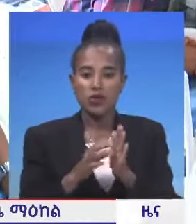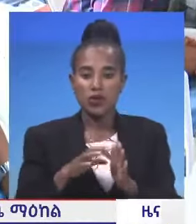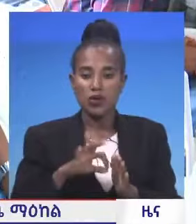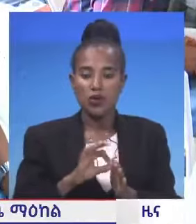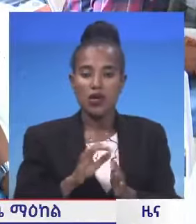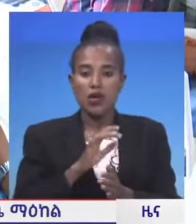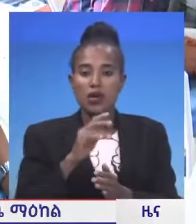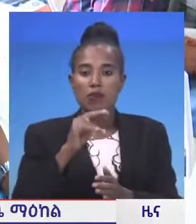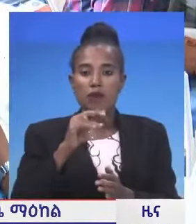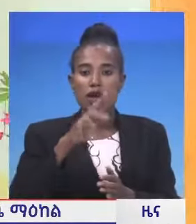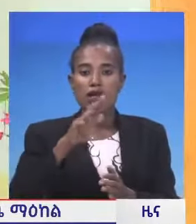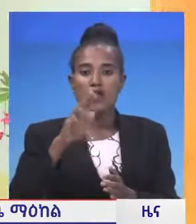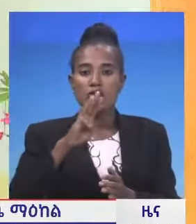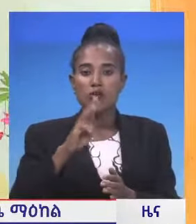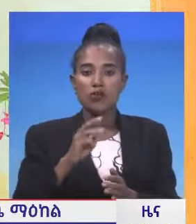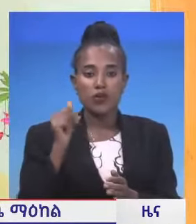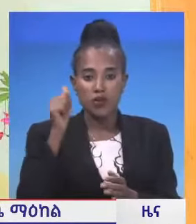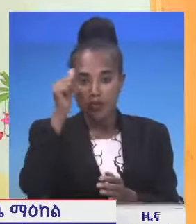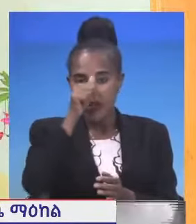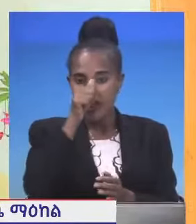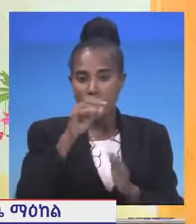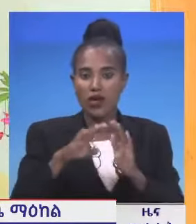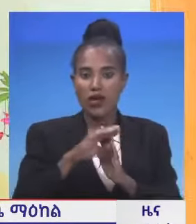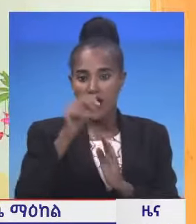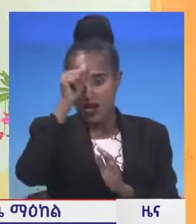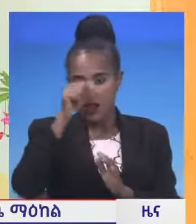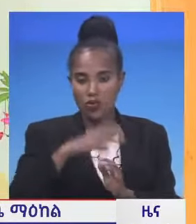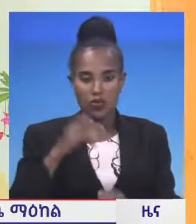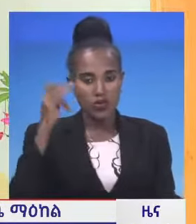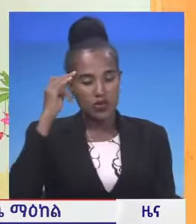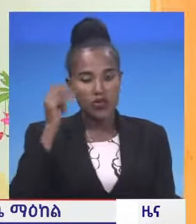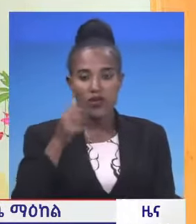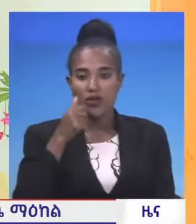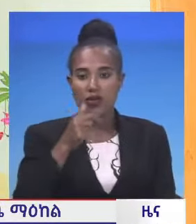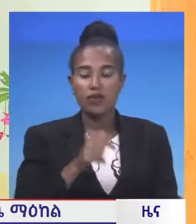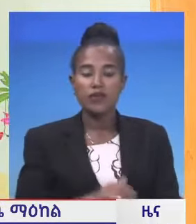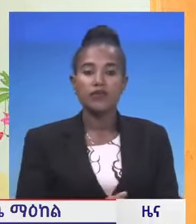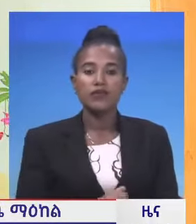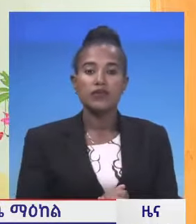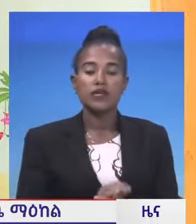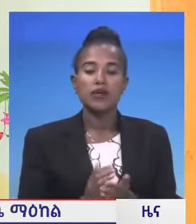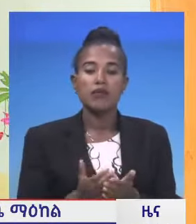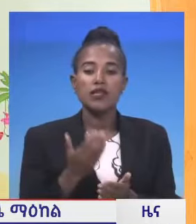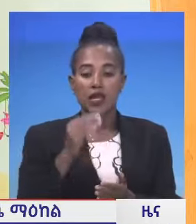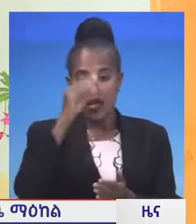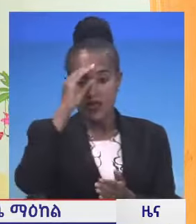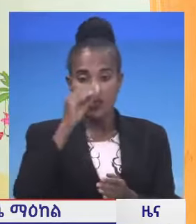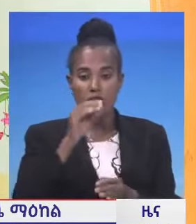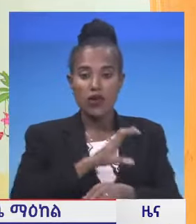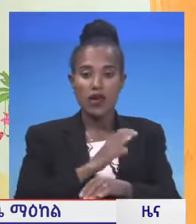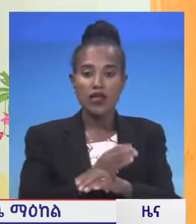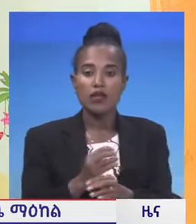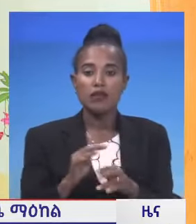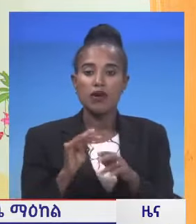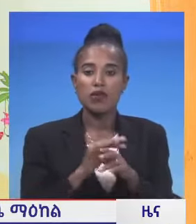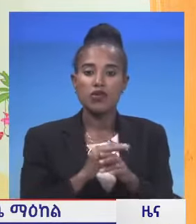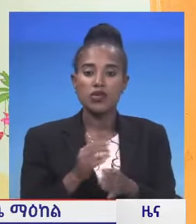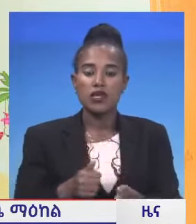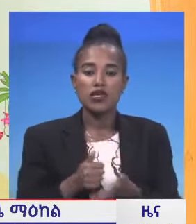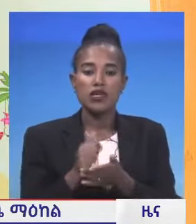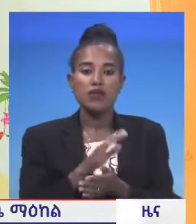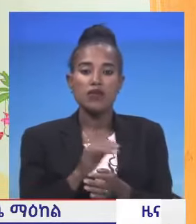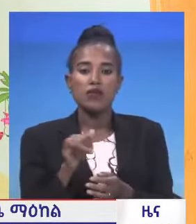የተገኙት የማሪስቶፕ ኢንተርናሽናል ኢትዮጵያ ተወካይ አቶ ጀጃው በሪሁን ገልጸዋል። የማቴሪያል የሰው ኃይል የባለሙያዎች